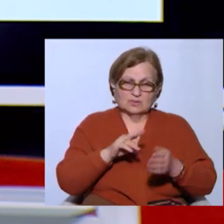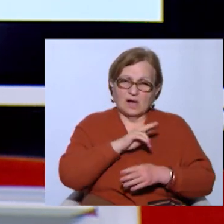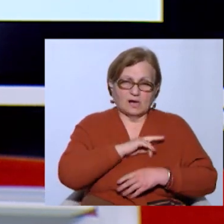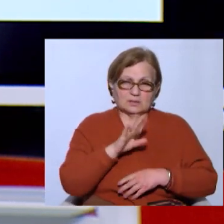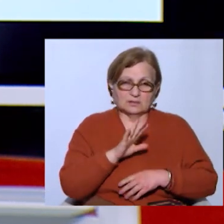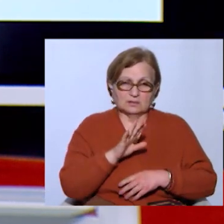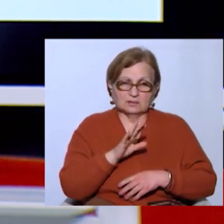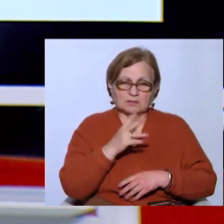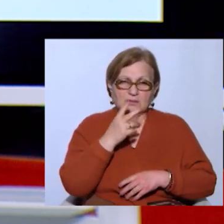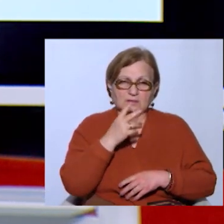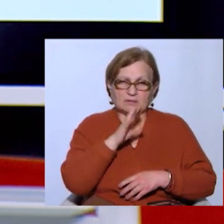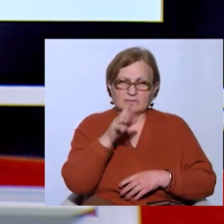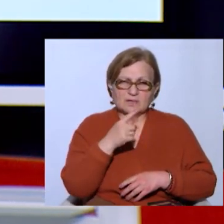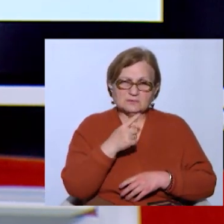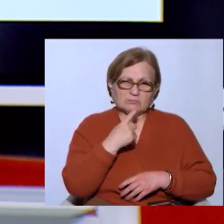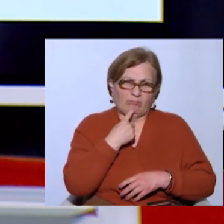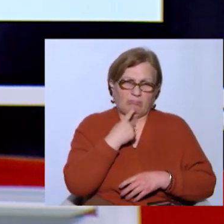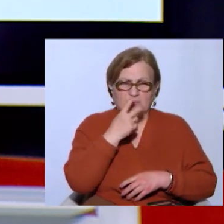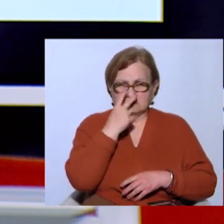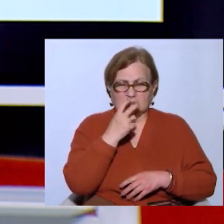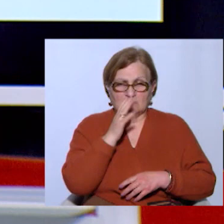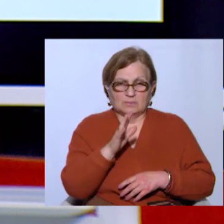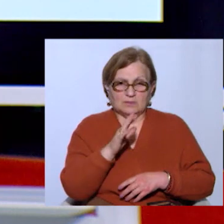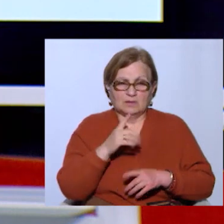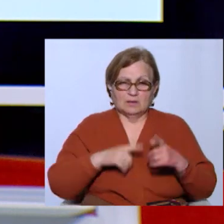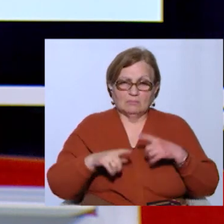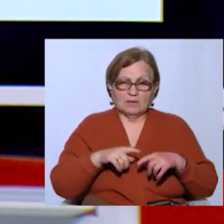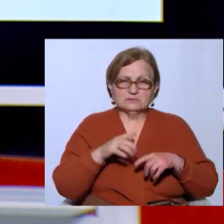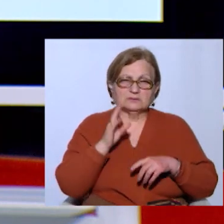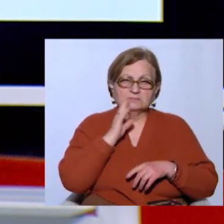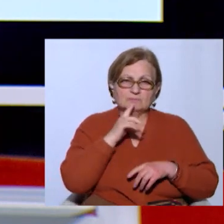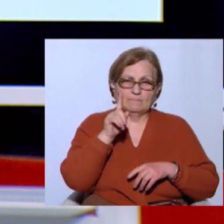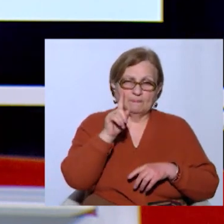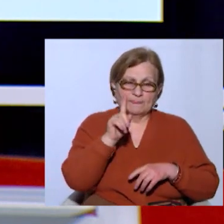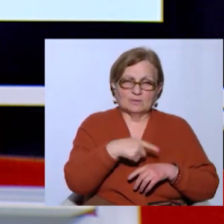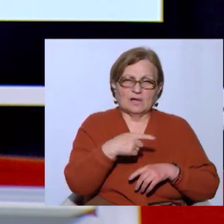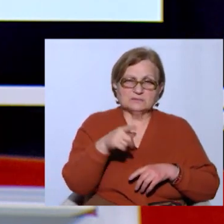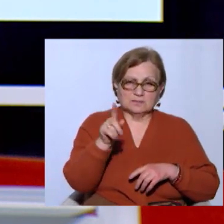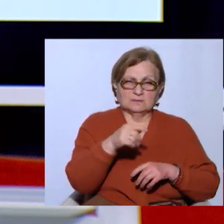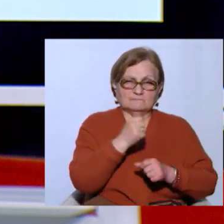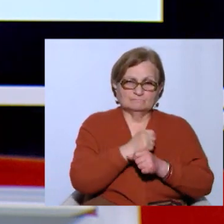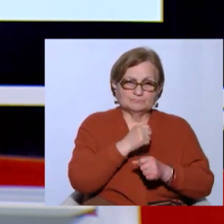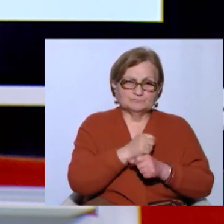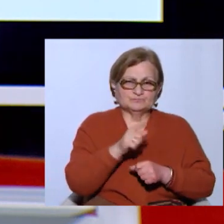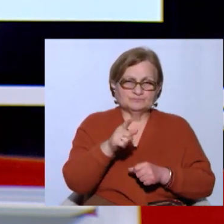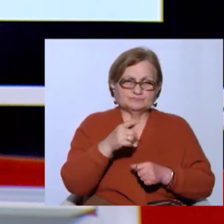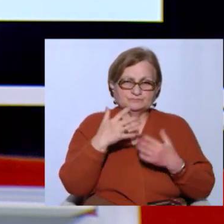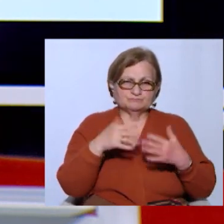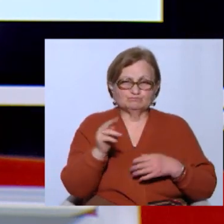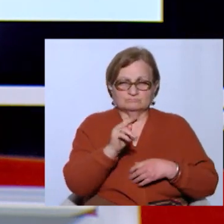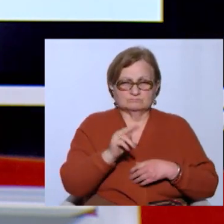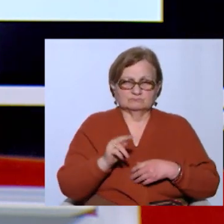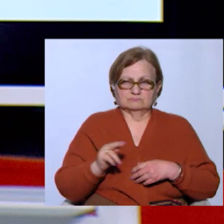გიყვართ ხოლმე, ანუ ეს გეზარებათ. და მე თუ როცა მასწავლებლები ან მშობლები ან ვინმე გაძალებთ, რომ უნდა გააკეთოთ, თითქოს მექანიკურად